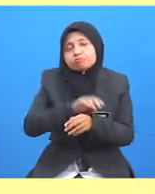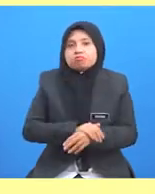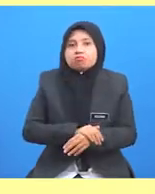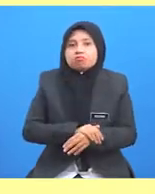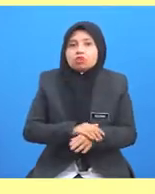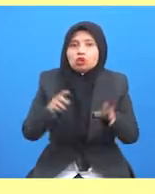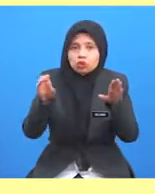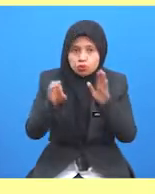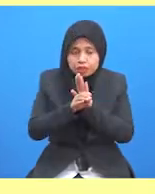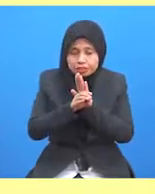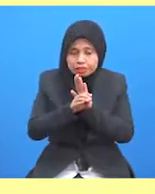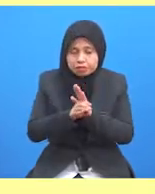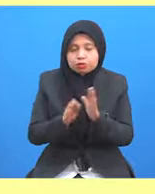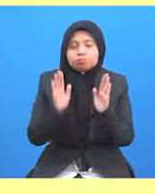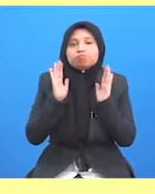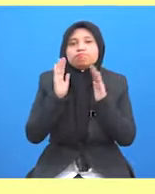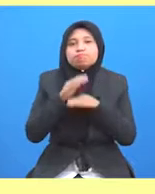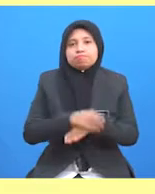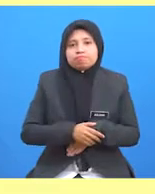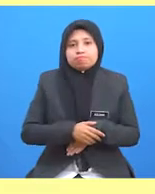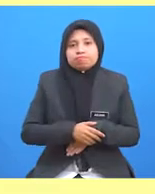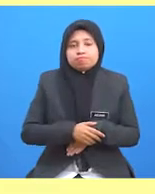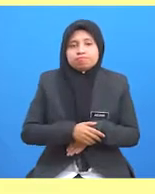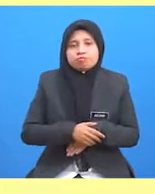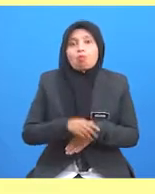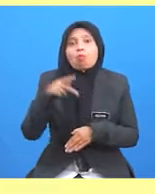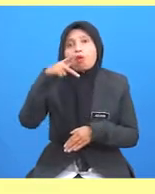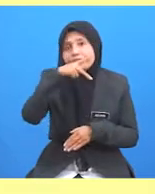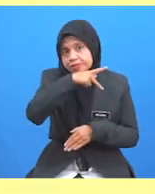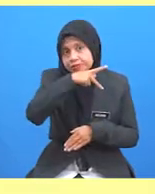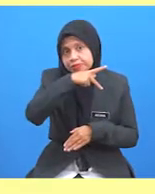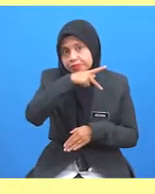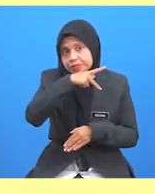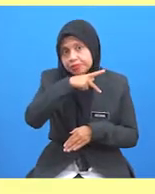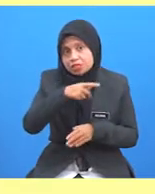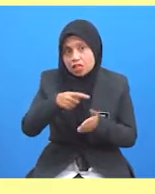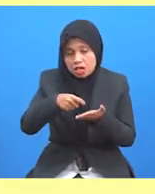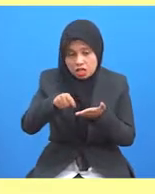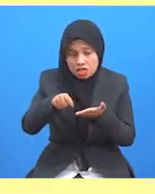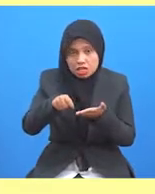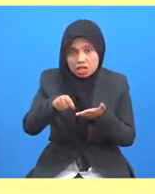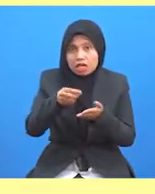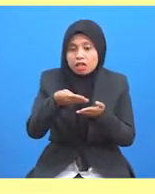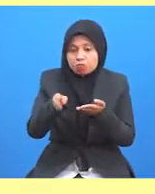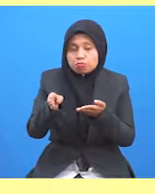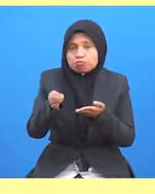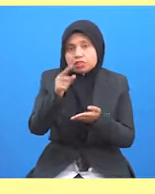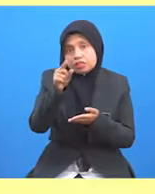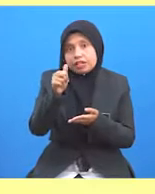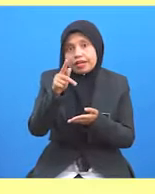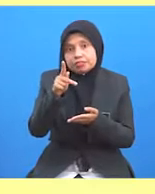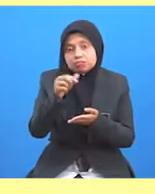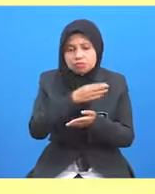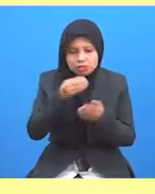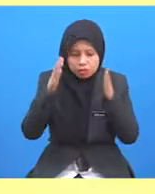ataupun perkara sunat. Contoh amal soleh dalam perkara fardu seperti solat lima waktu, puasa di